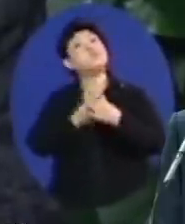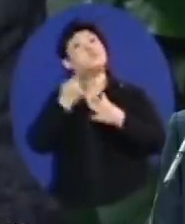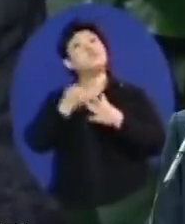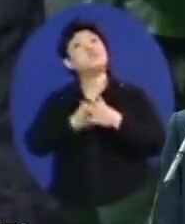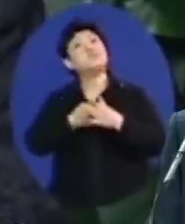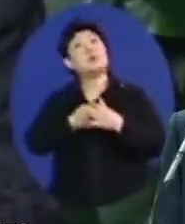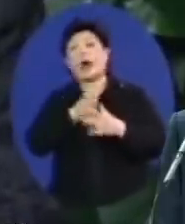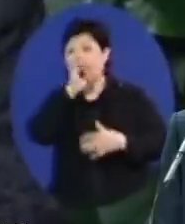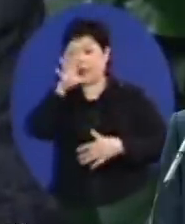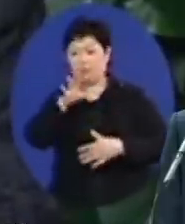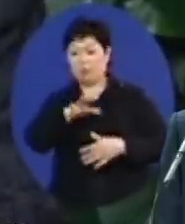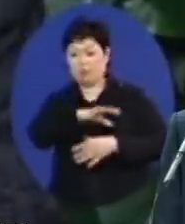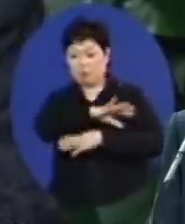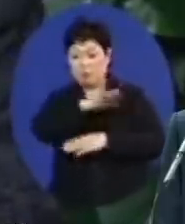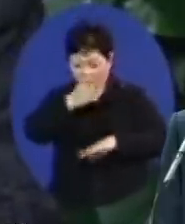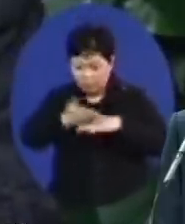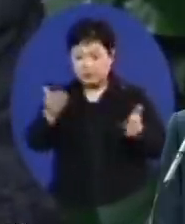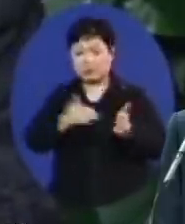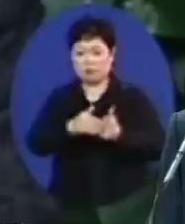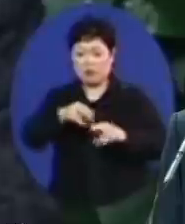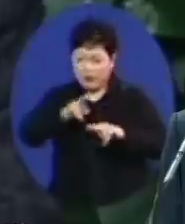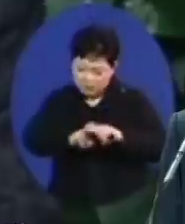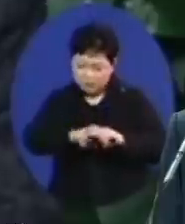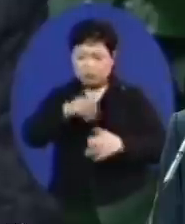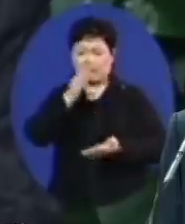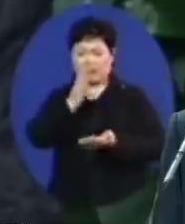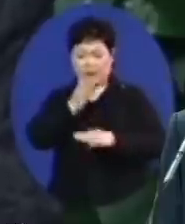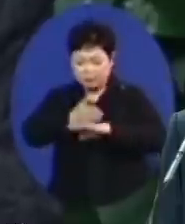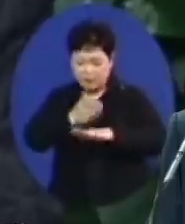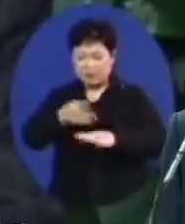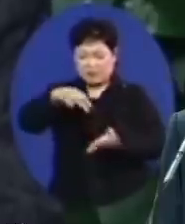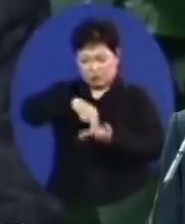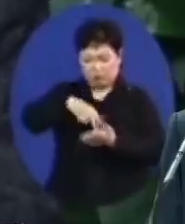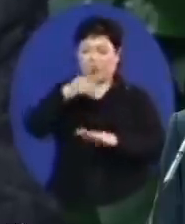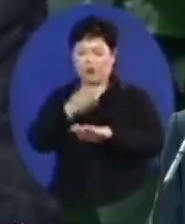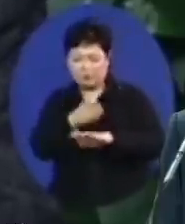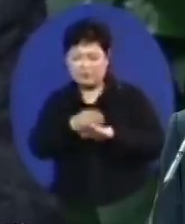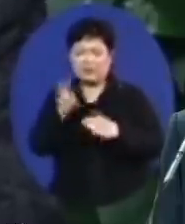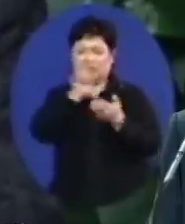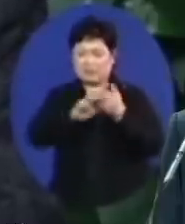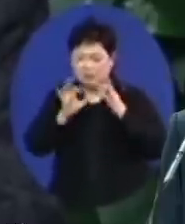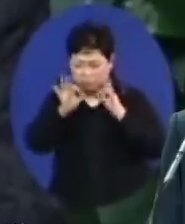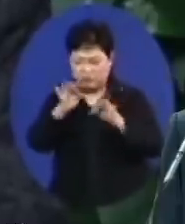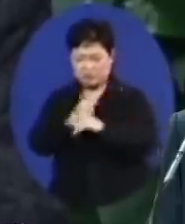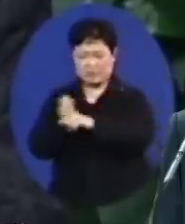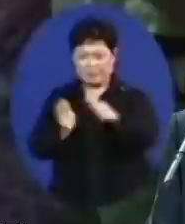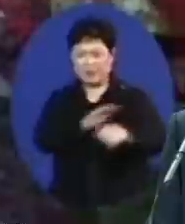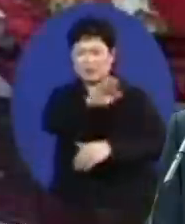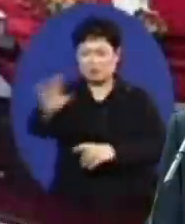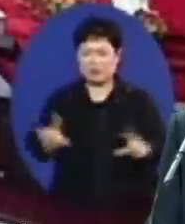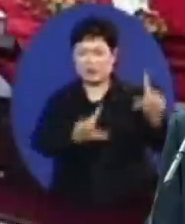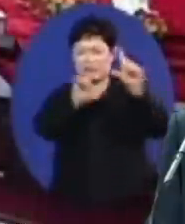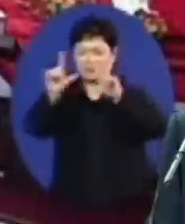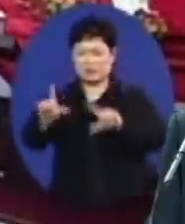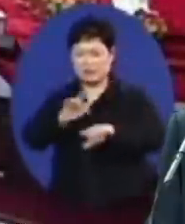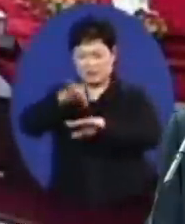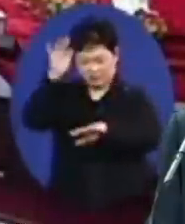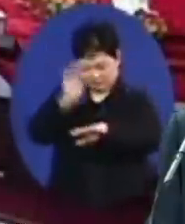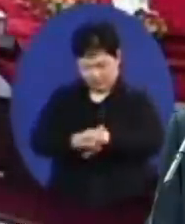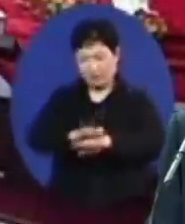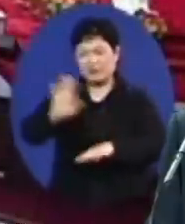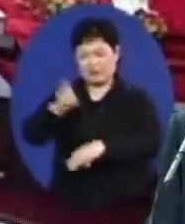것입니다. 감사해야죠. 앉아도 감사하고 서도 감사하고 찬양하고 이것이 우리 생활의 습관이 되어야 되는